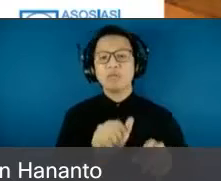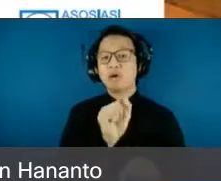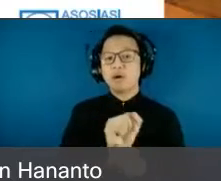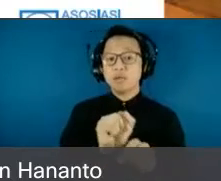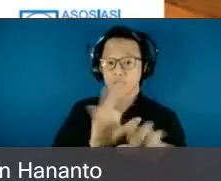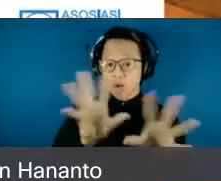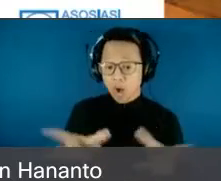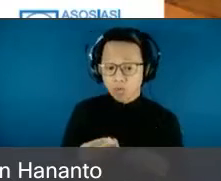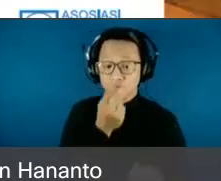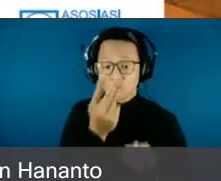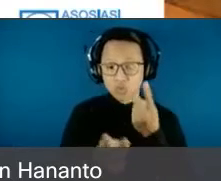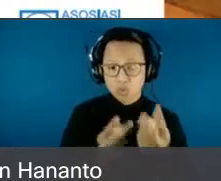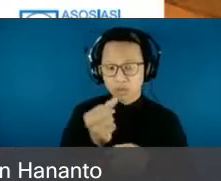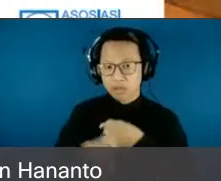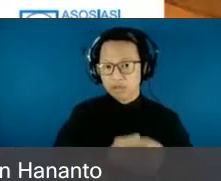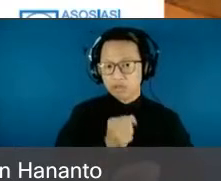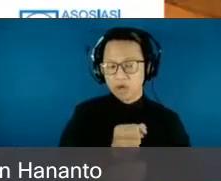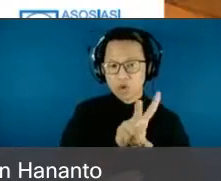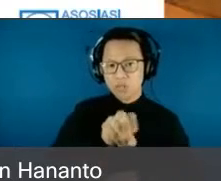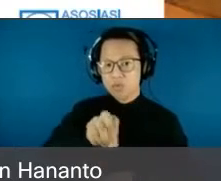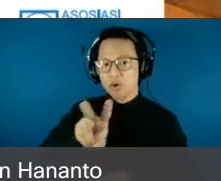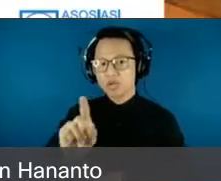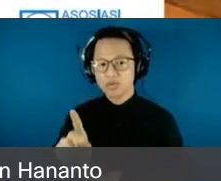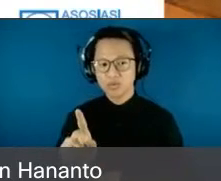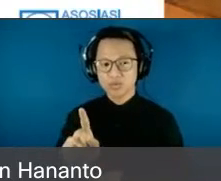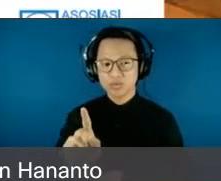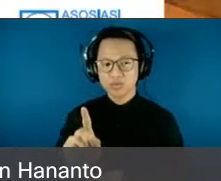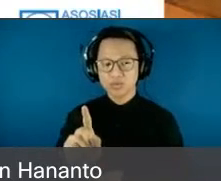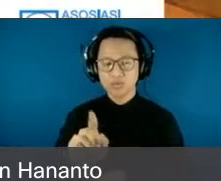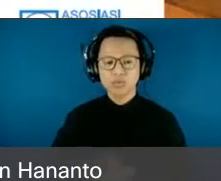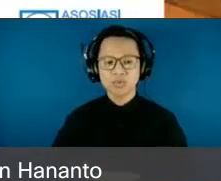survey yang kita lakukan di tahun 2021.